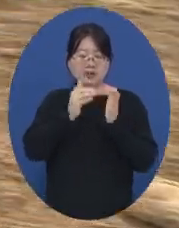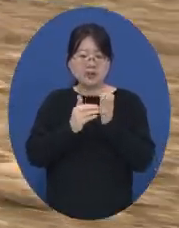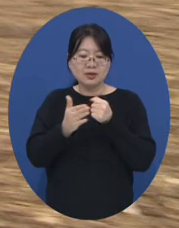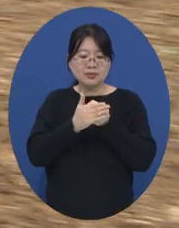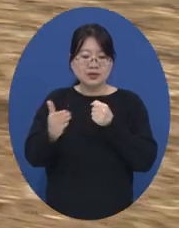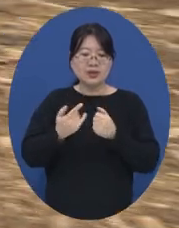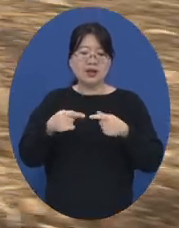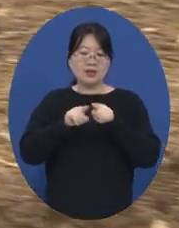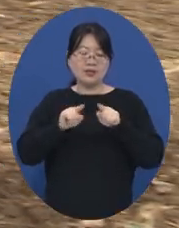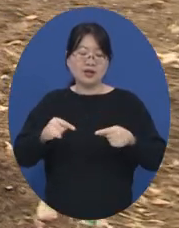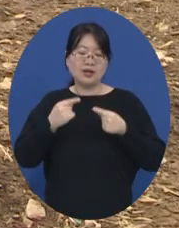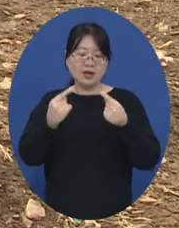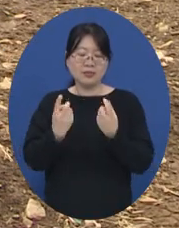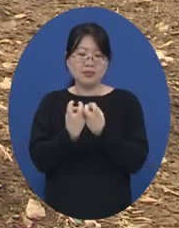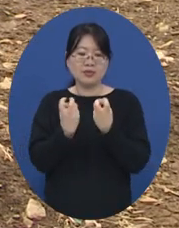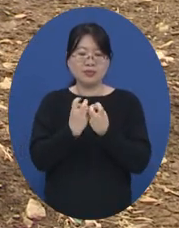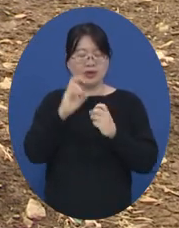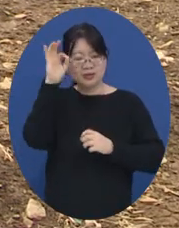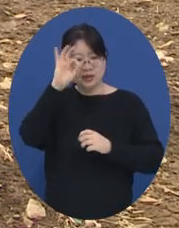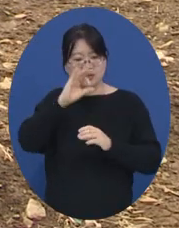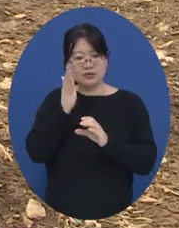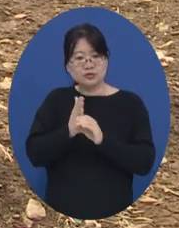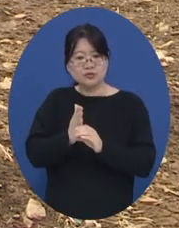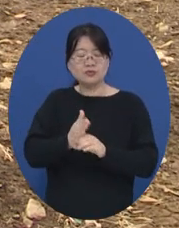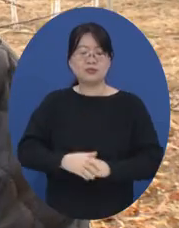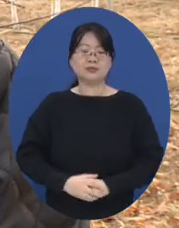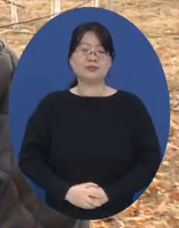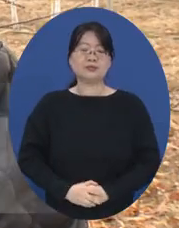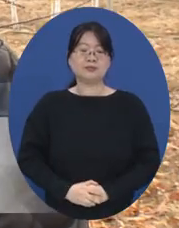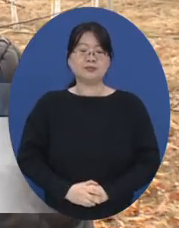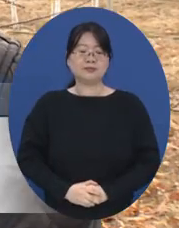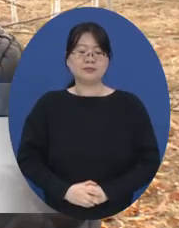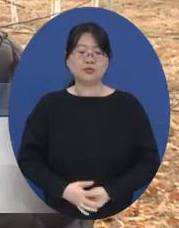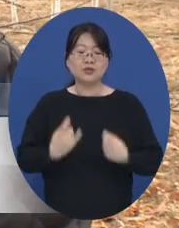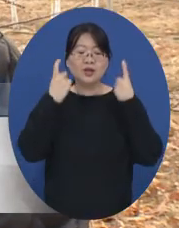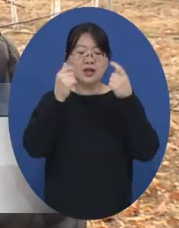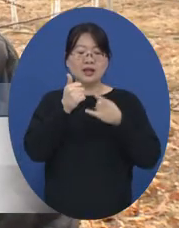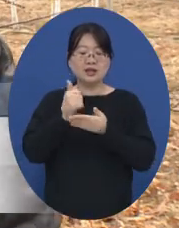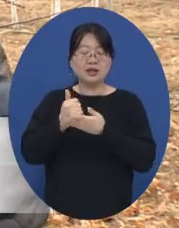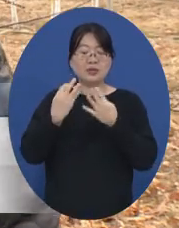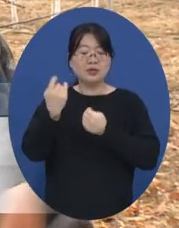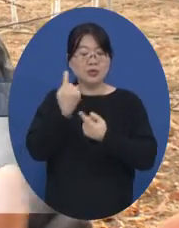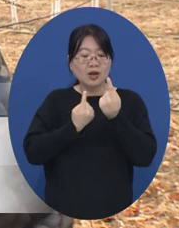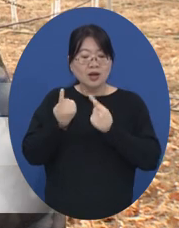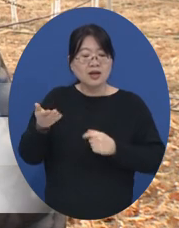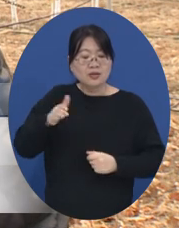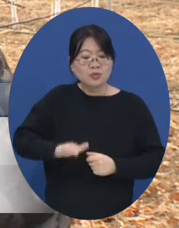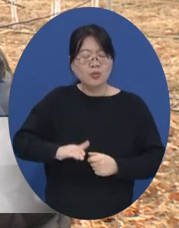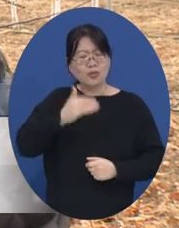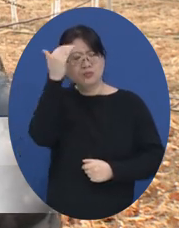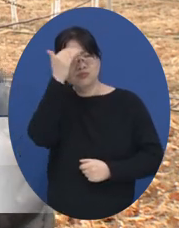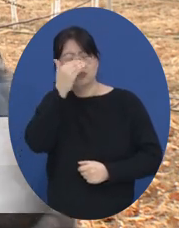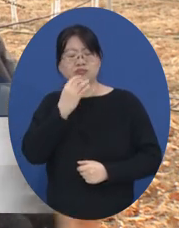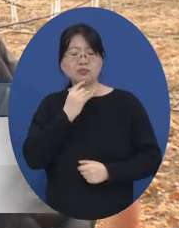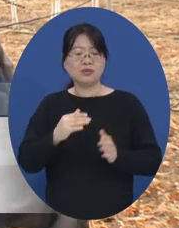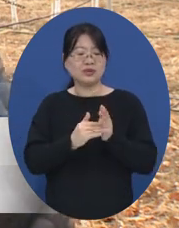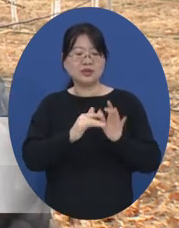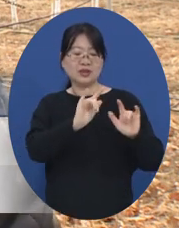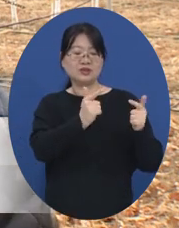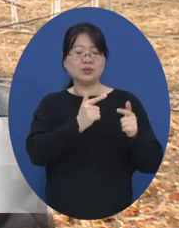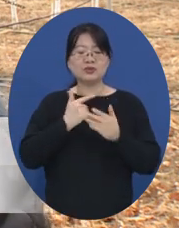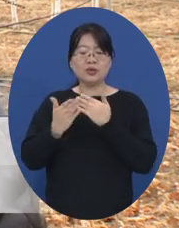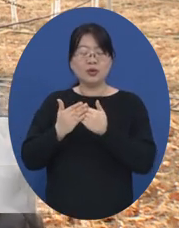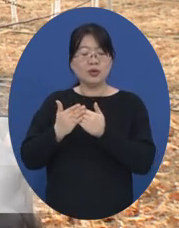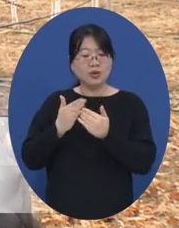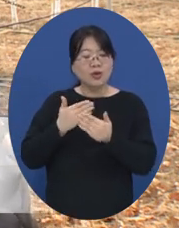참여할 수 있는 방안을 고려하고 있습니다 감각에 맞는 와도 볼거리 뭐 보는게 아니고 어떤 체험과 등 너를